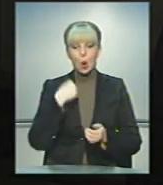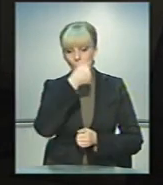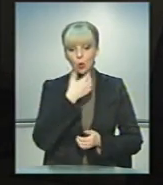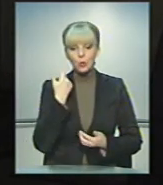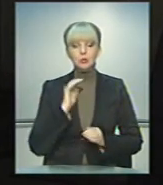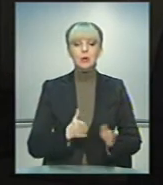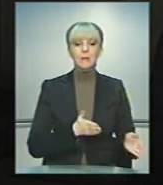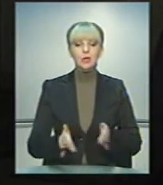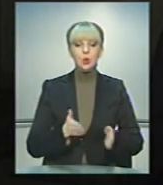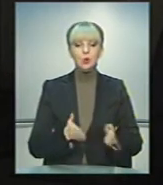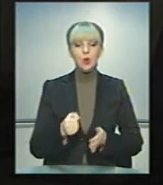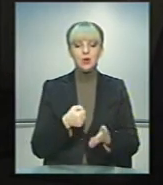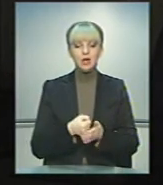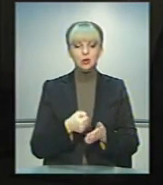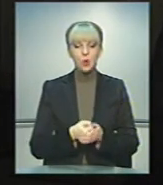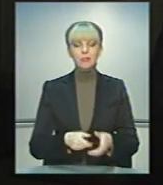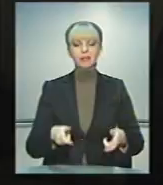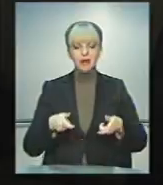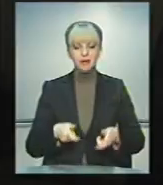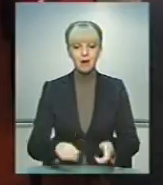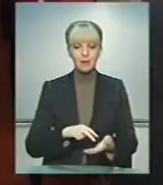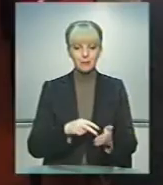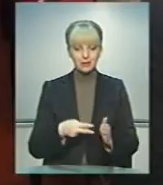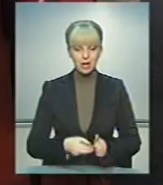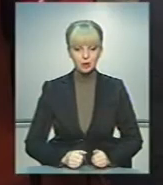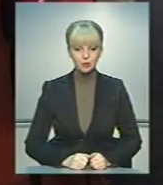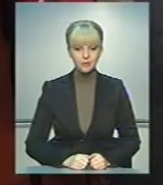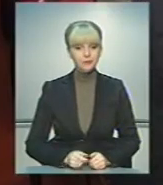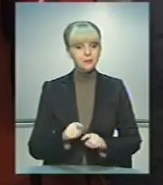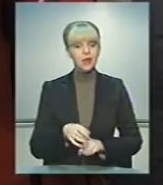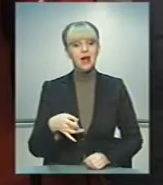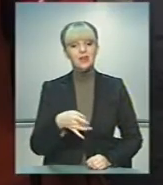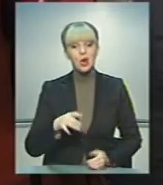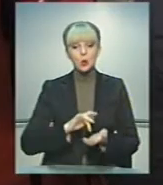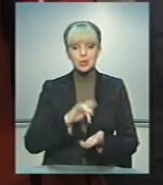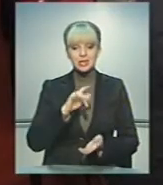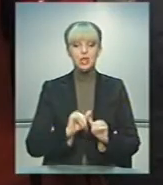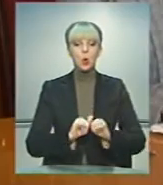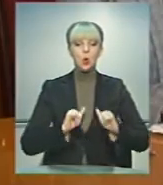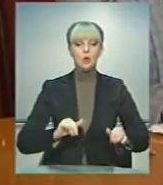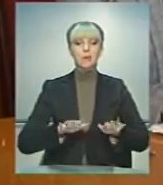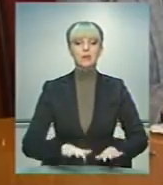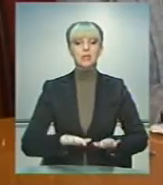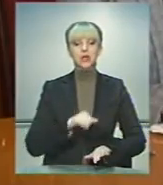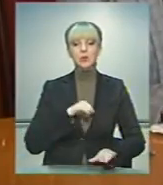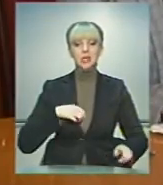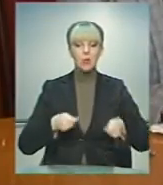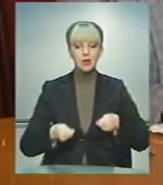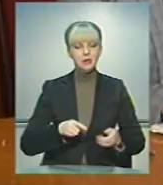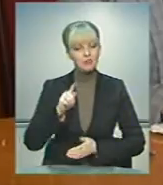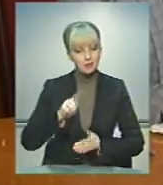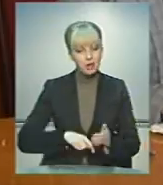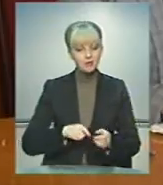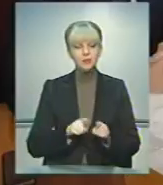вже підготовка до генерального плану. Утім, в регіональному центрі розвитку місцевого самоврядування певні,